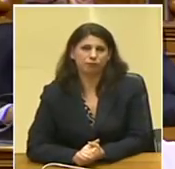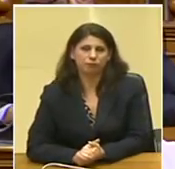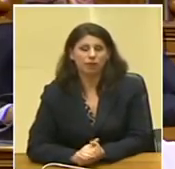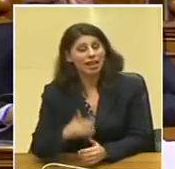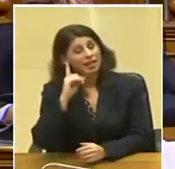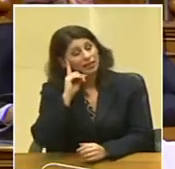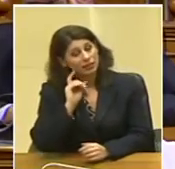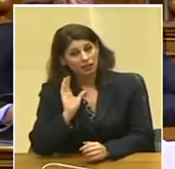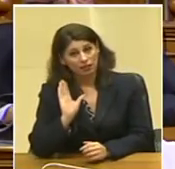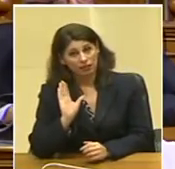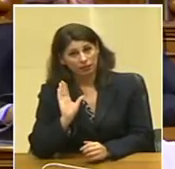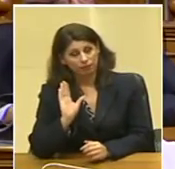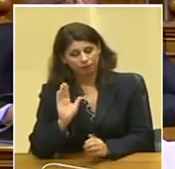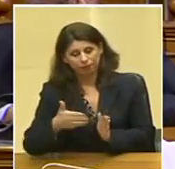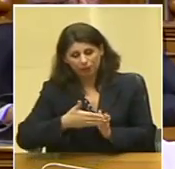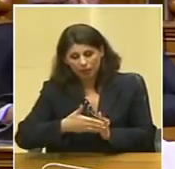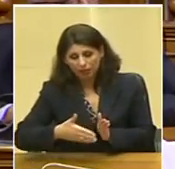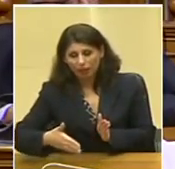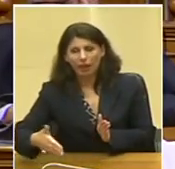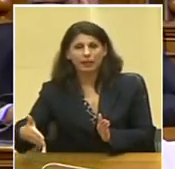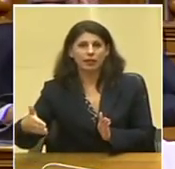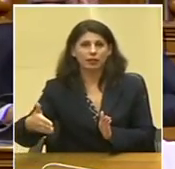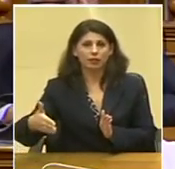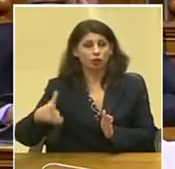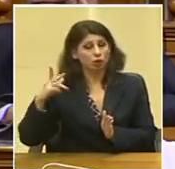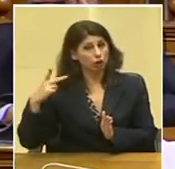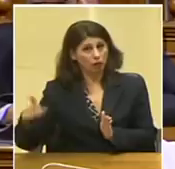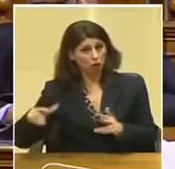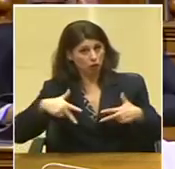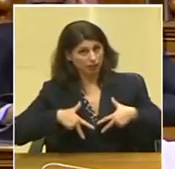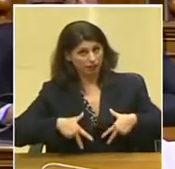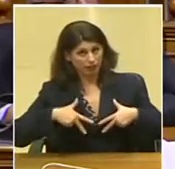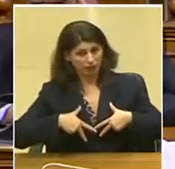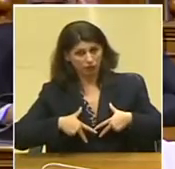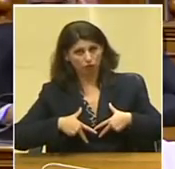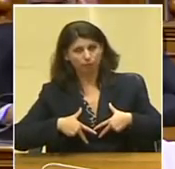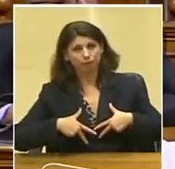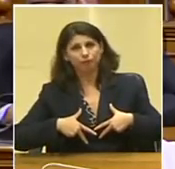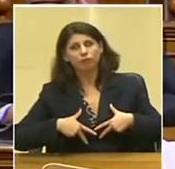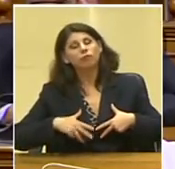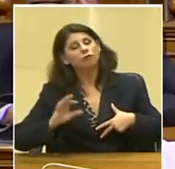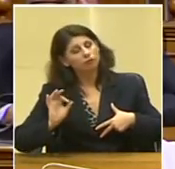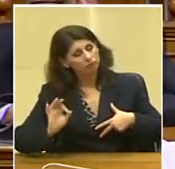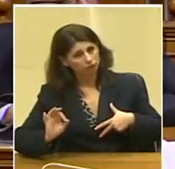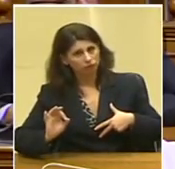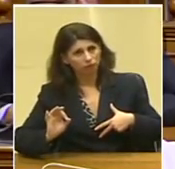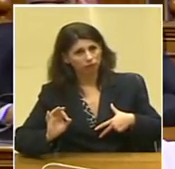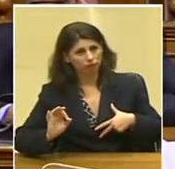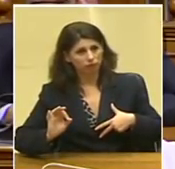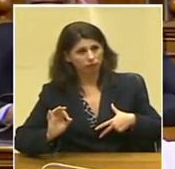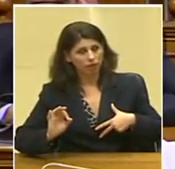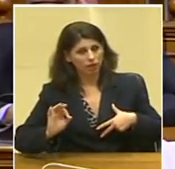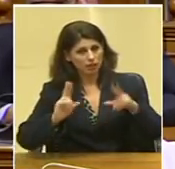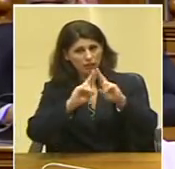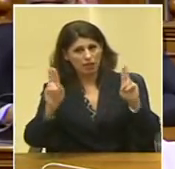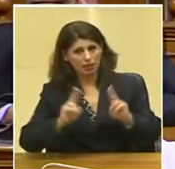ξέρετε, κατά τη διάρκεια των δικών σας κυβερνήσεων, μάλιστα σε